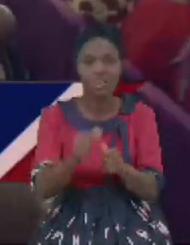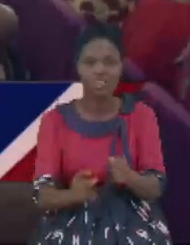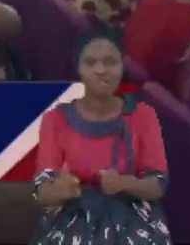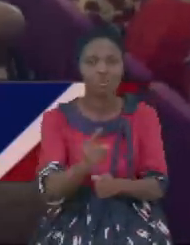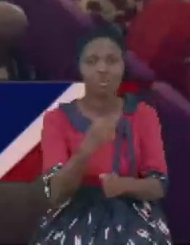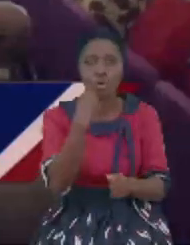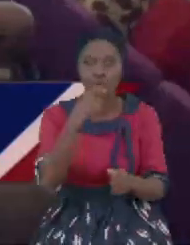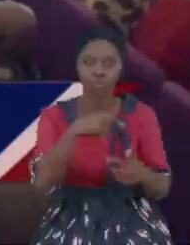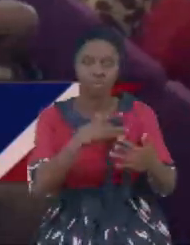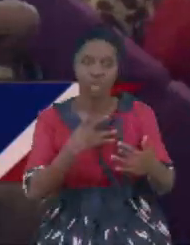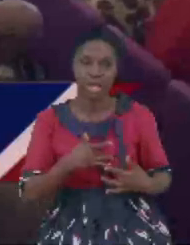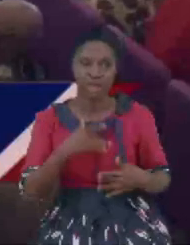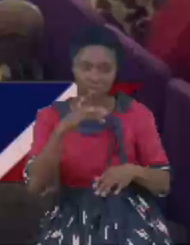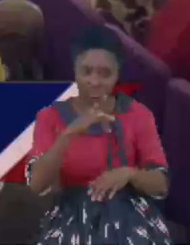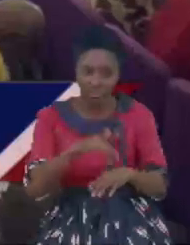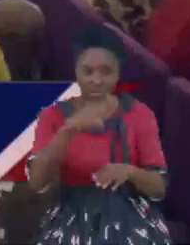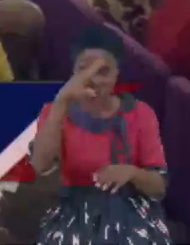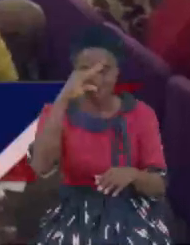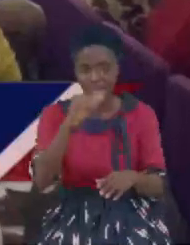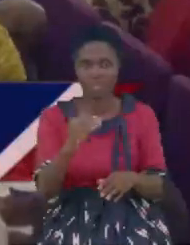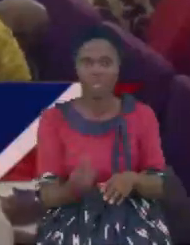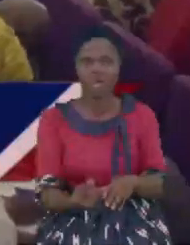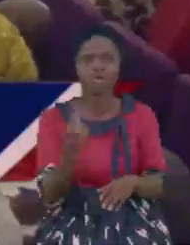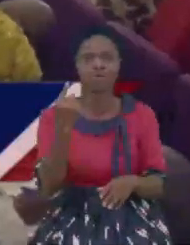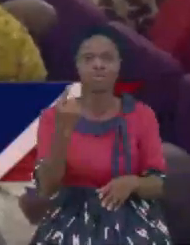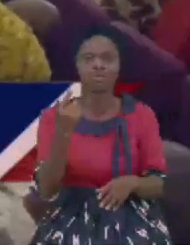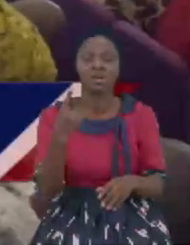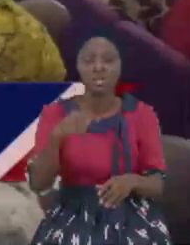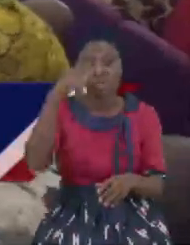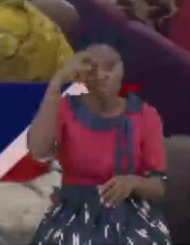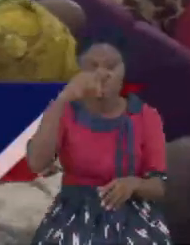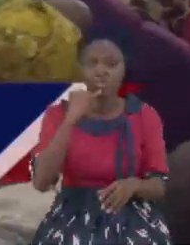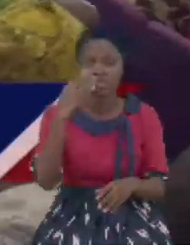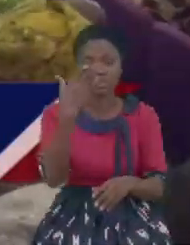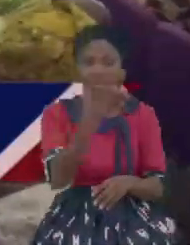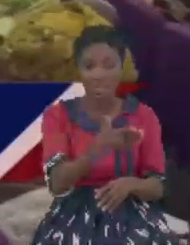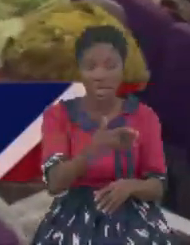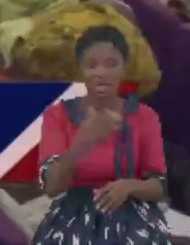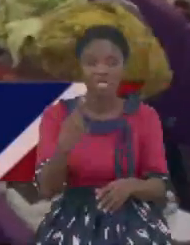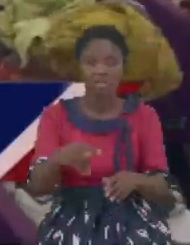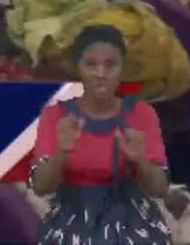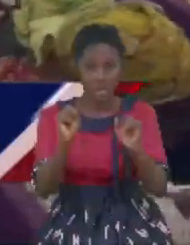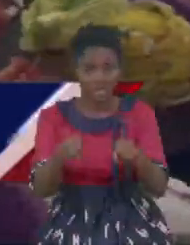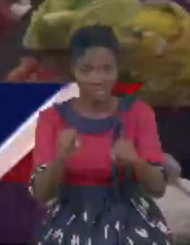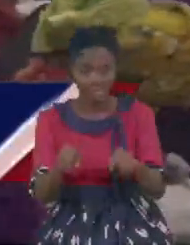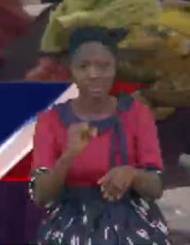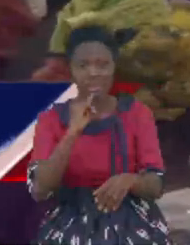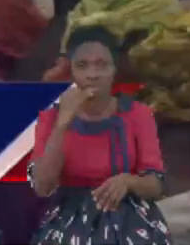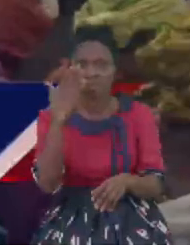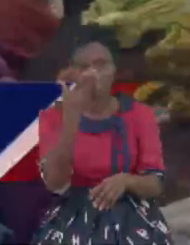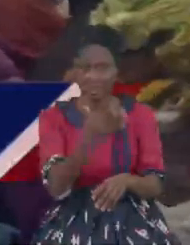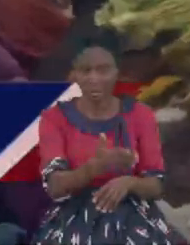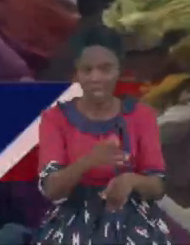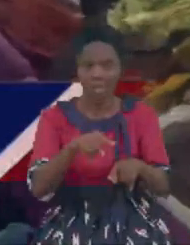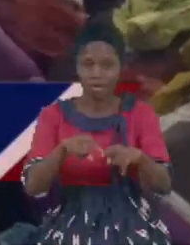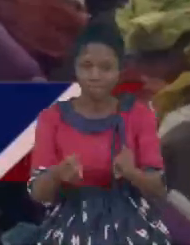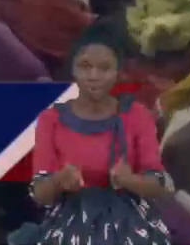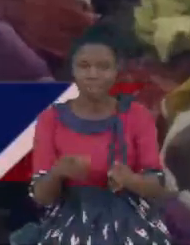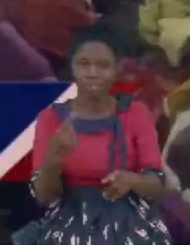dont le cœur était disposé. La sagesse est là, l'habileté est là, les possibilités sont